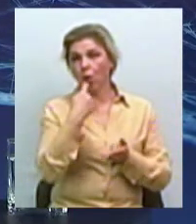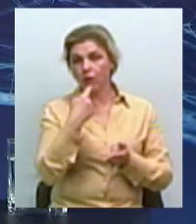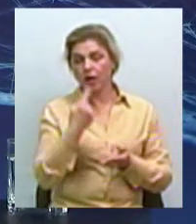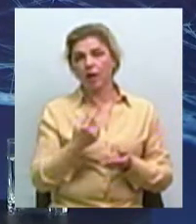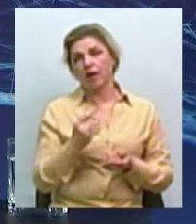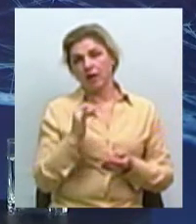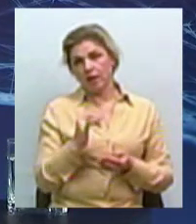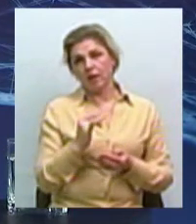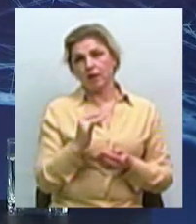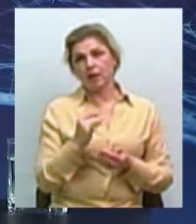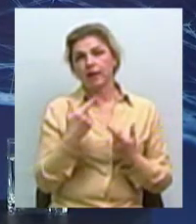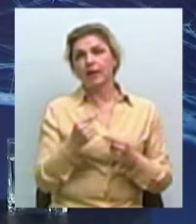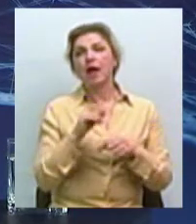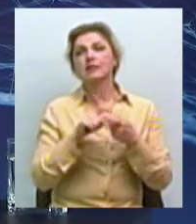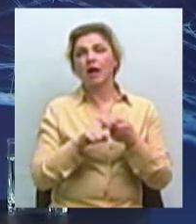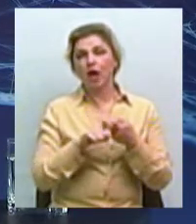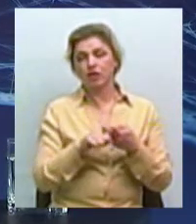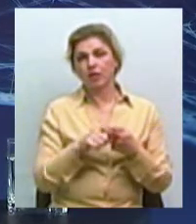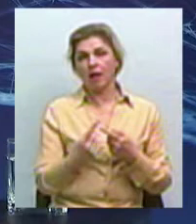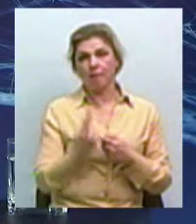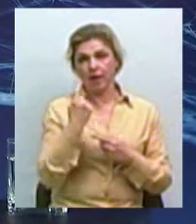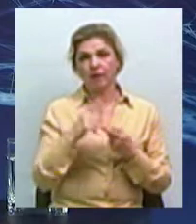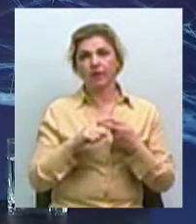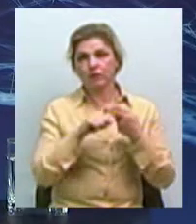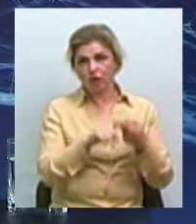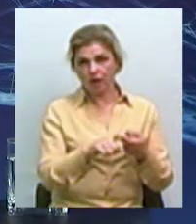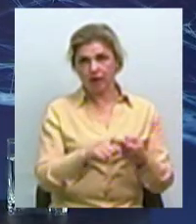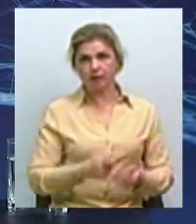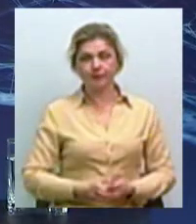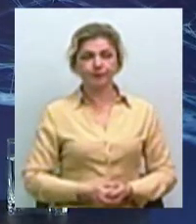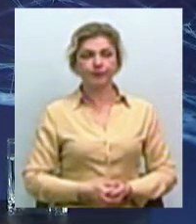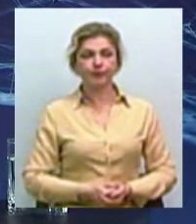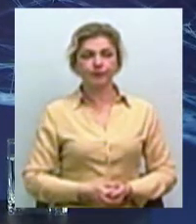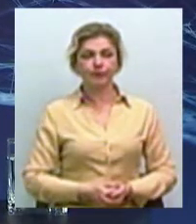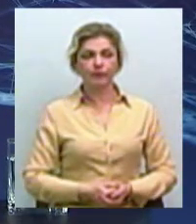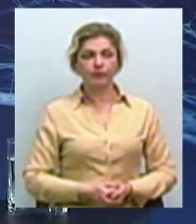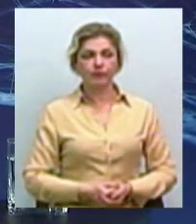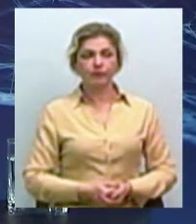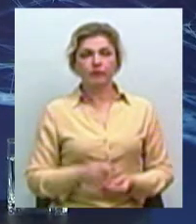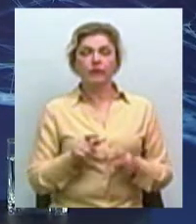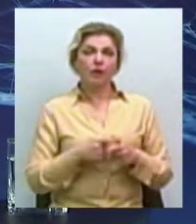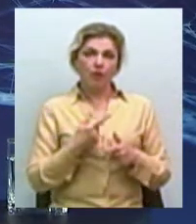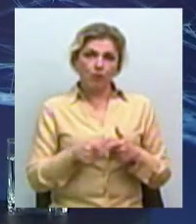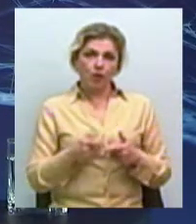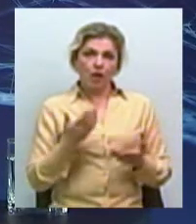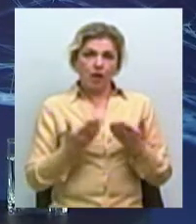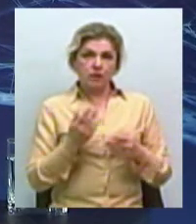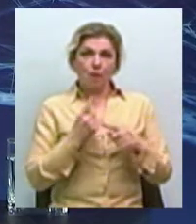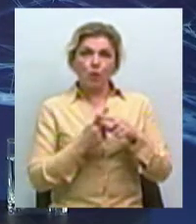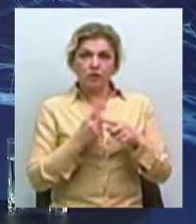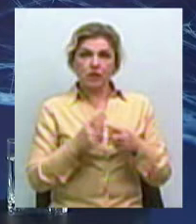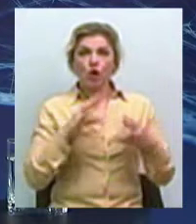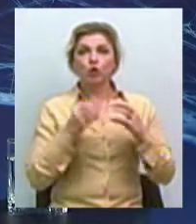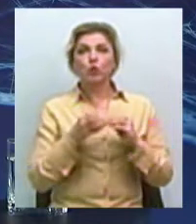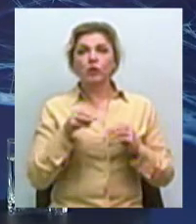воно відбувається, зараження – це перше джерело, як або, якщо і плюс позитивний результат в крові, тоді